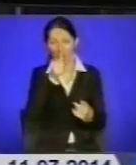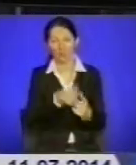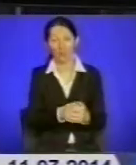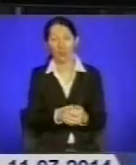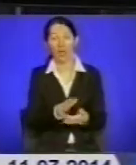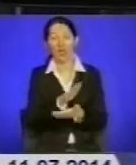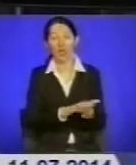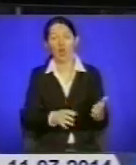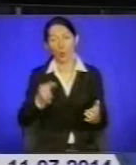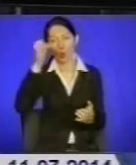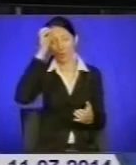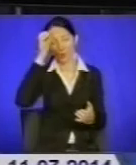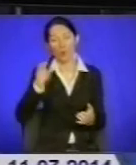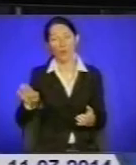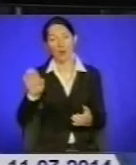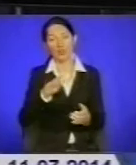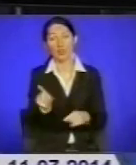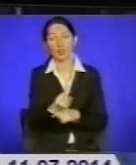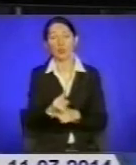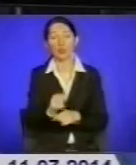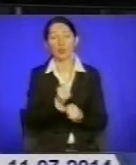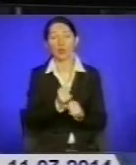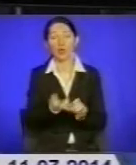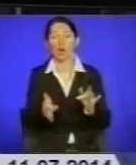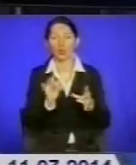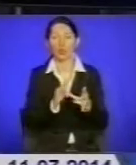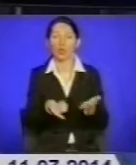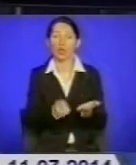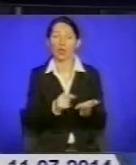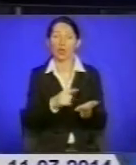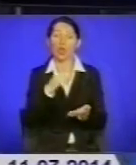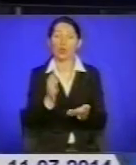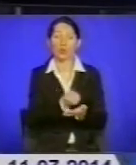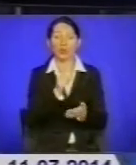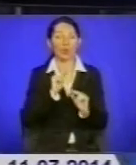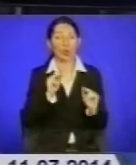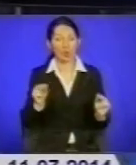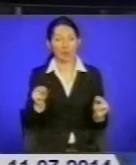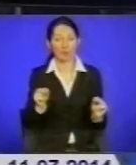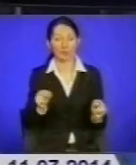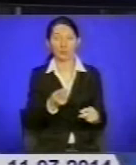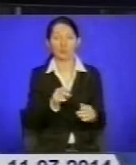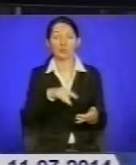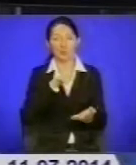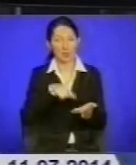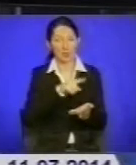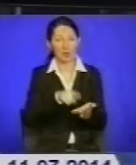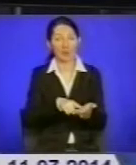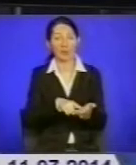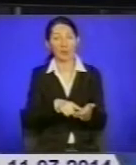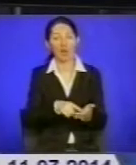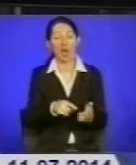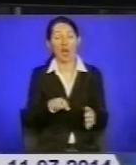І далі про освіту. З вересня на Тернопільщині запрацює електронний журнал успішності учнів. Протестувати проєкт будуть у